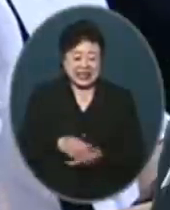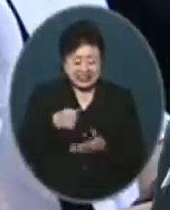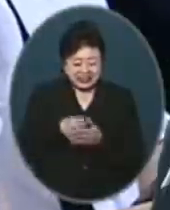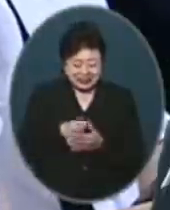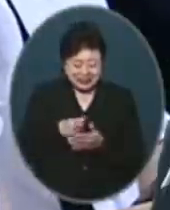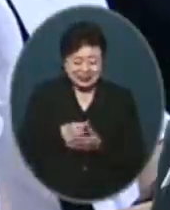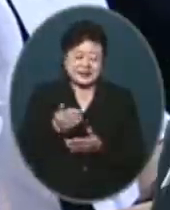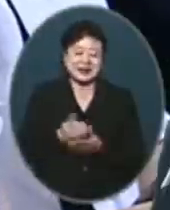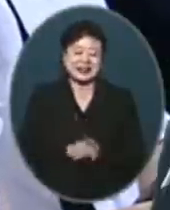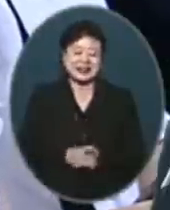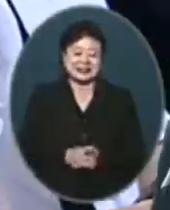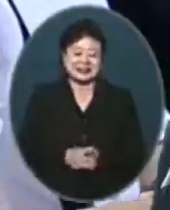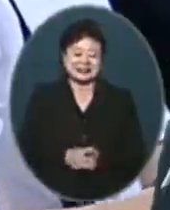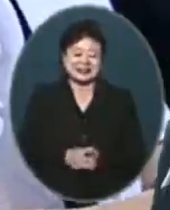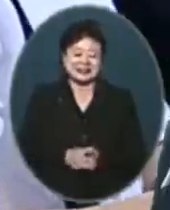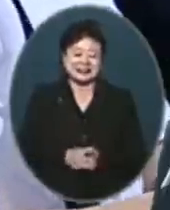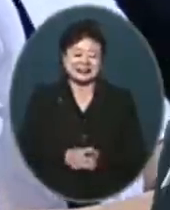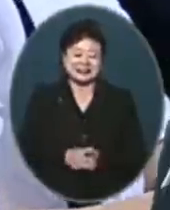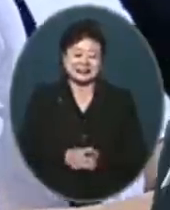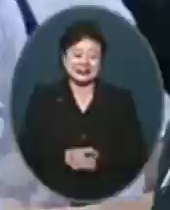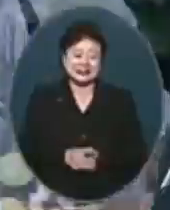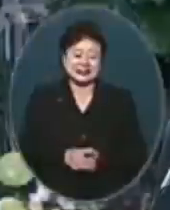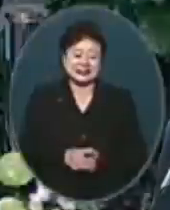결정되는 것입니다.